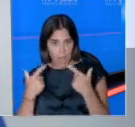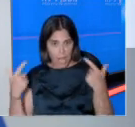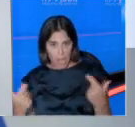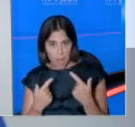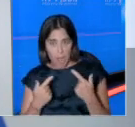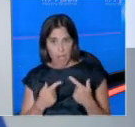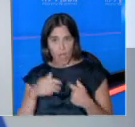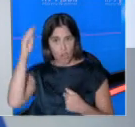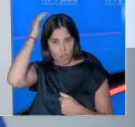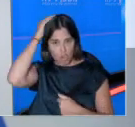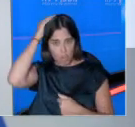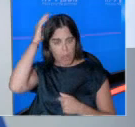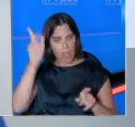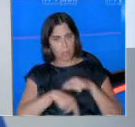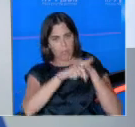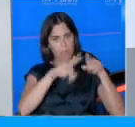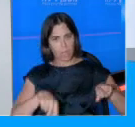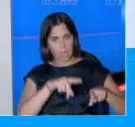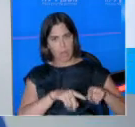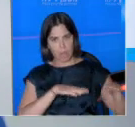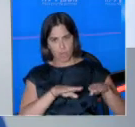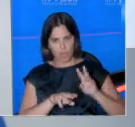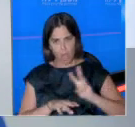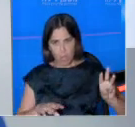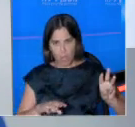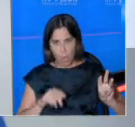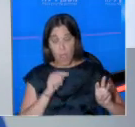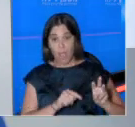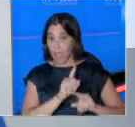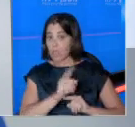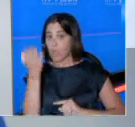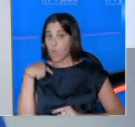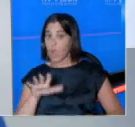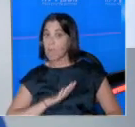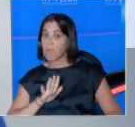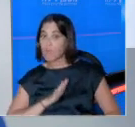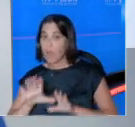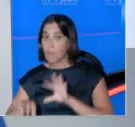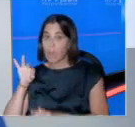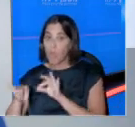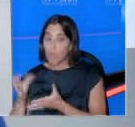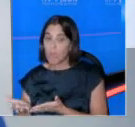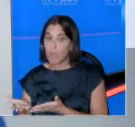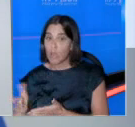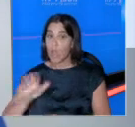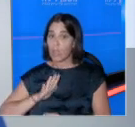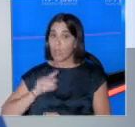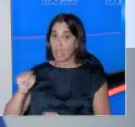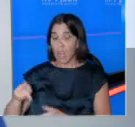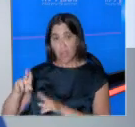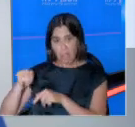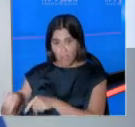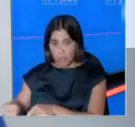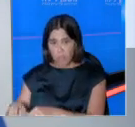כשבנט הוריד את ממשלת השמאל מעל הפרק, האם אז לא הייתה סכנת בחירות? ככל שהסכנה הזאת בכלל